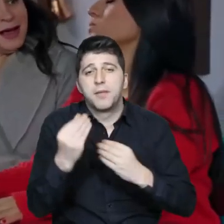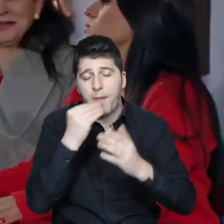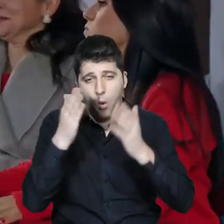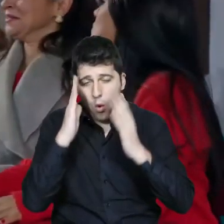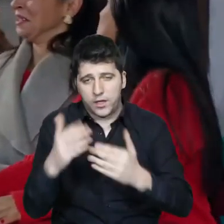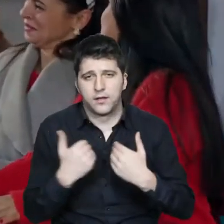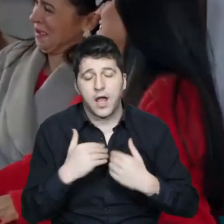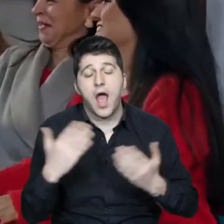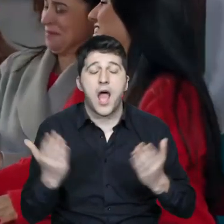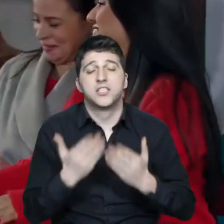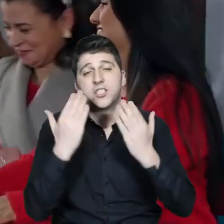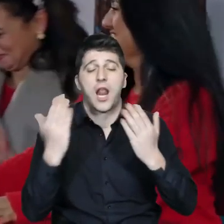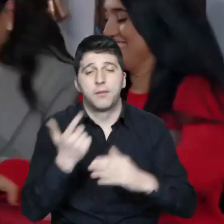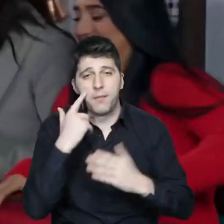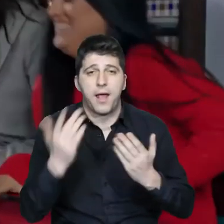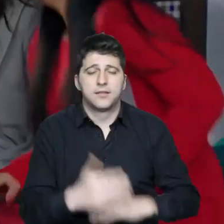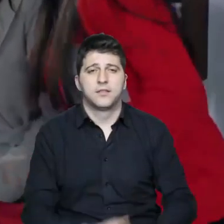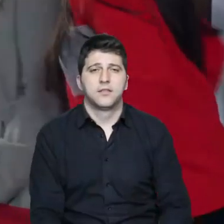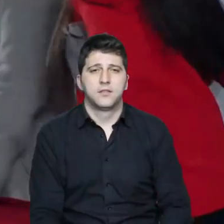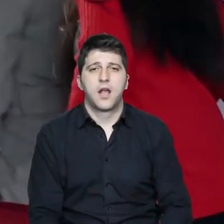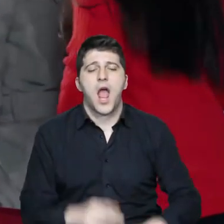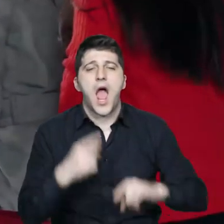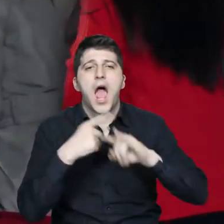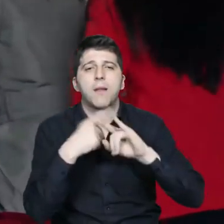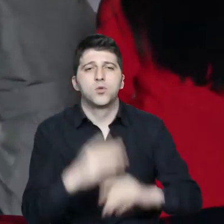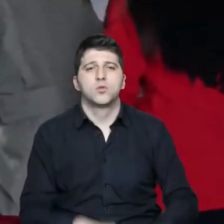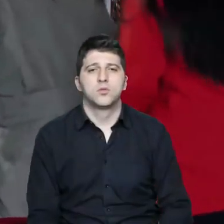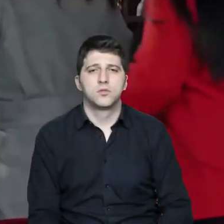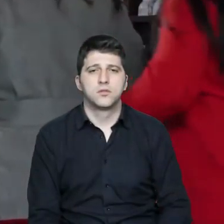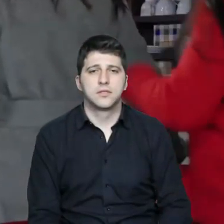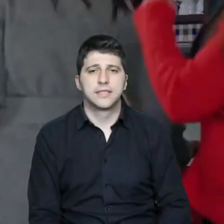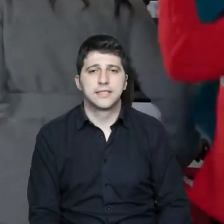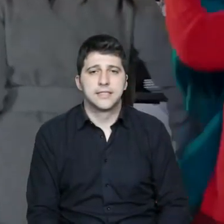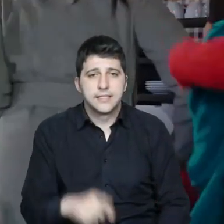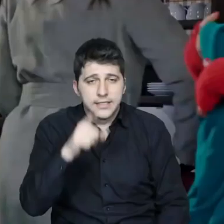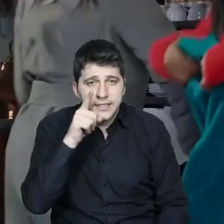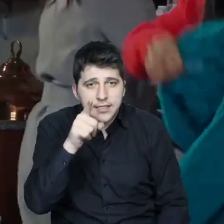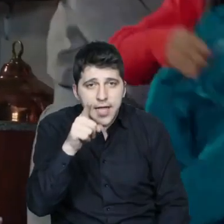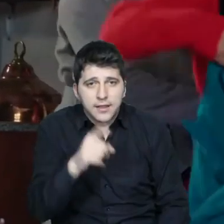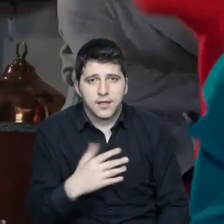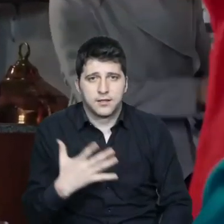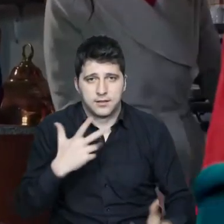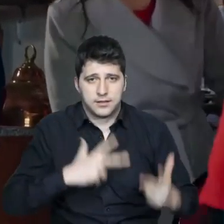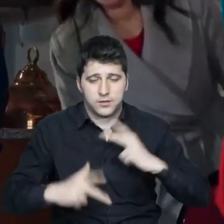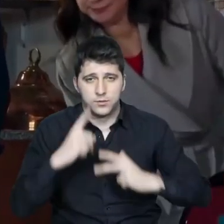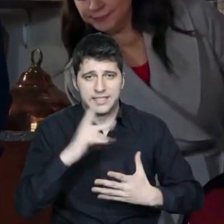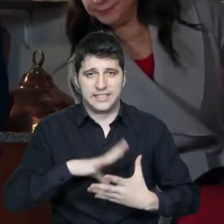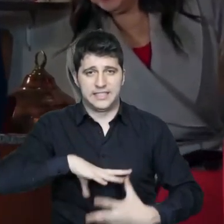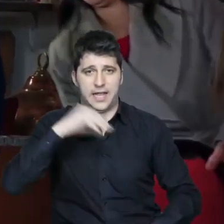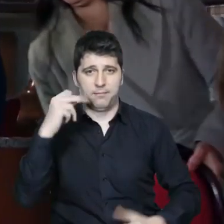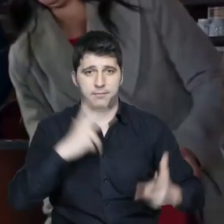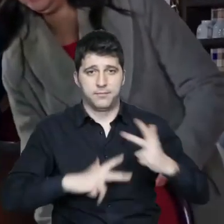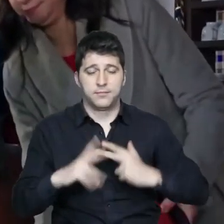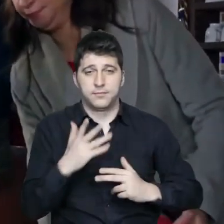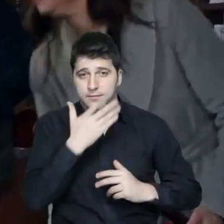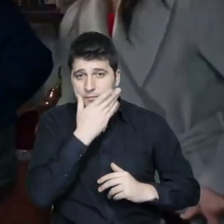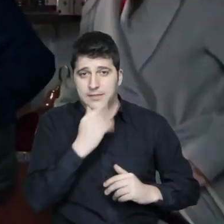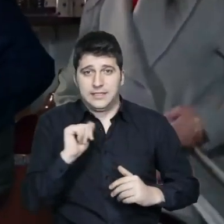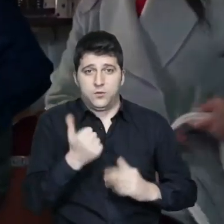diyorum. Hadi inşallah. Hadi bakalım. Helmut, sen de üstüne böyle doğru düzgün bir takım giy, tamam mı? Böyle çok